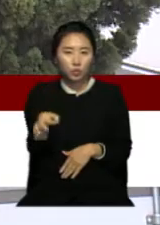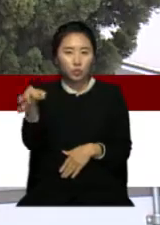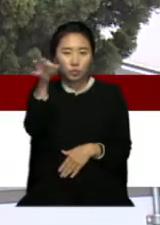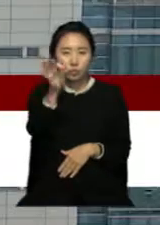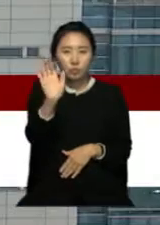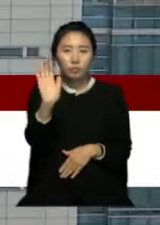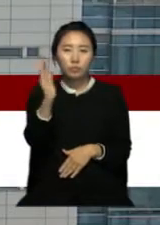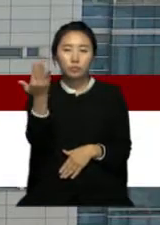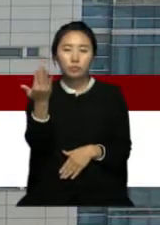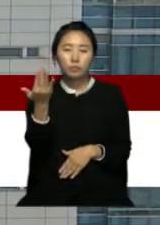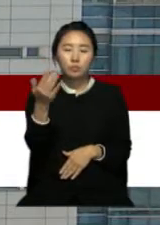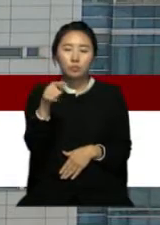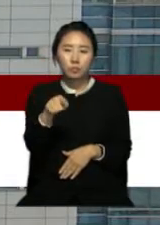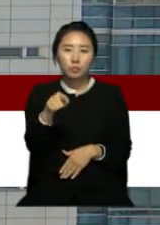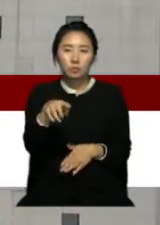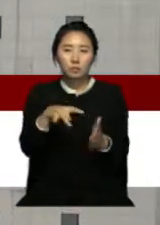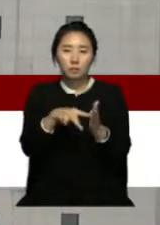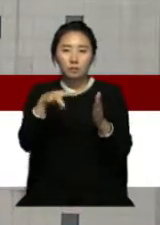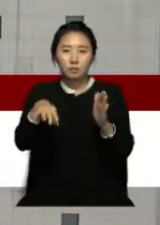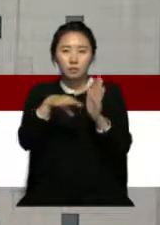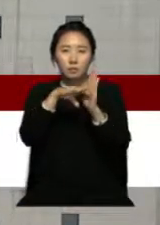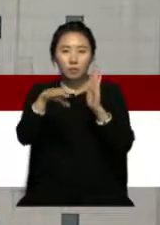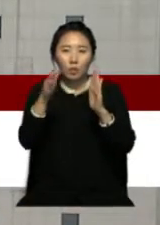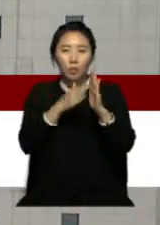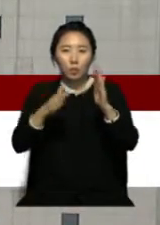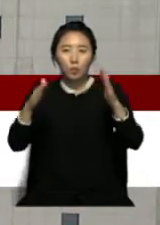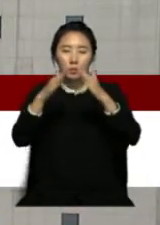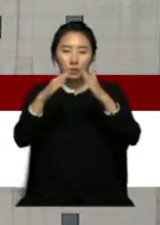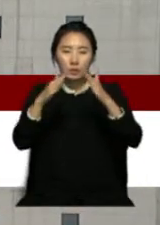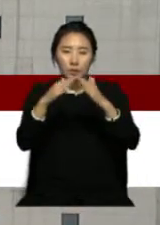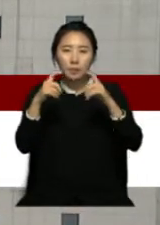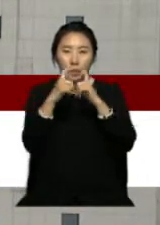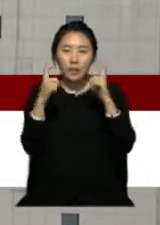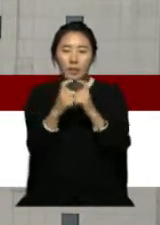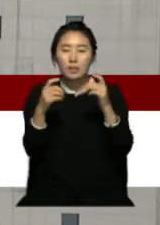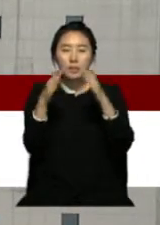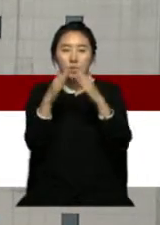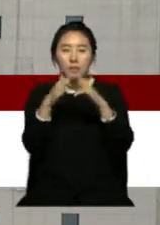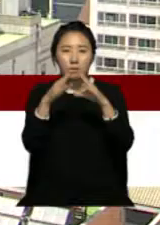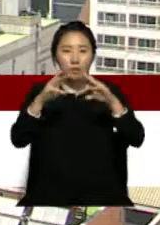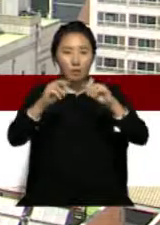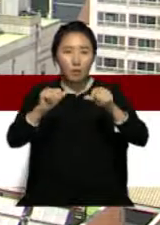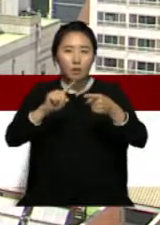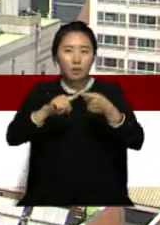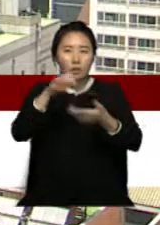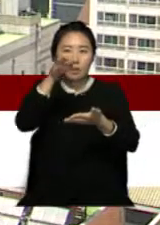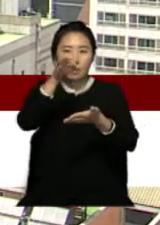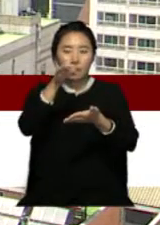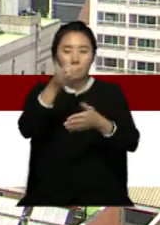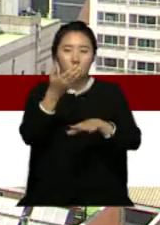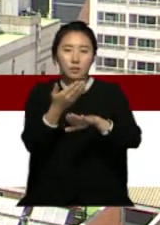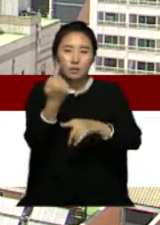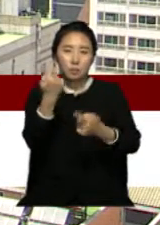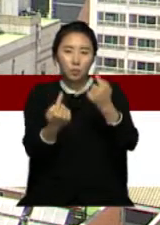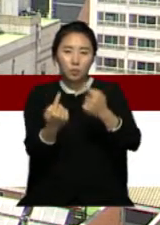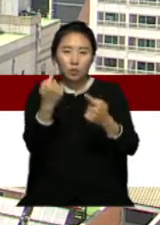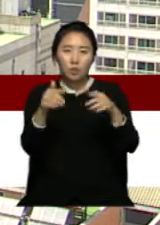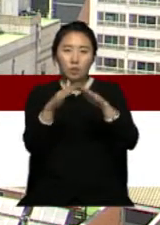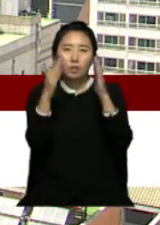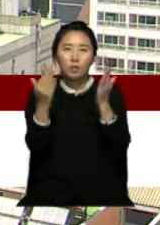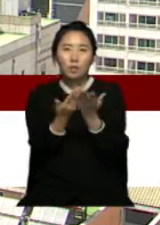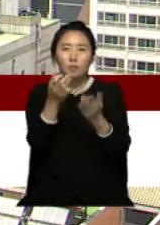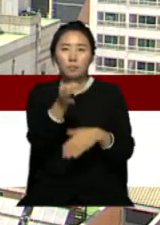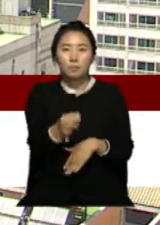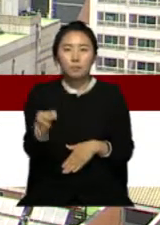규모입니다 이는 과세 기준이 되는 공동주택과 개별주택 그리고 토지 등의 가격이 지난해 비해 전반적으로